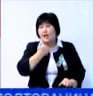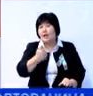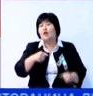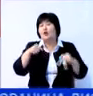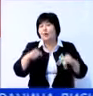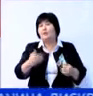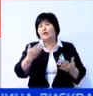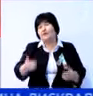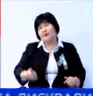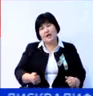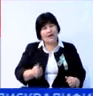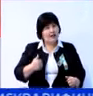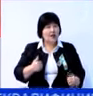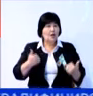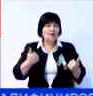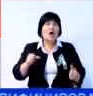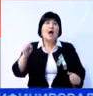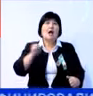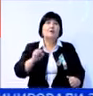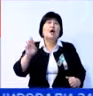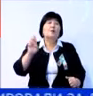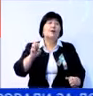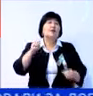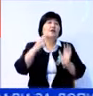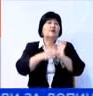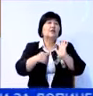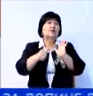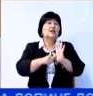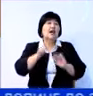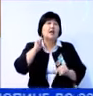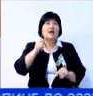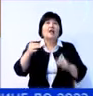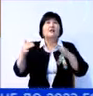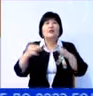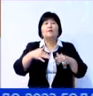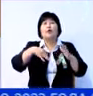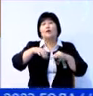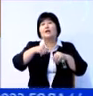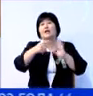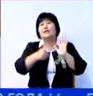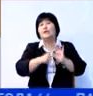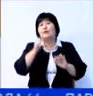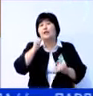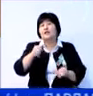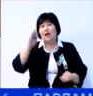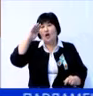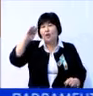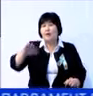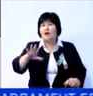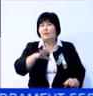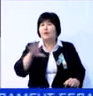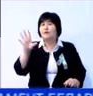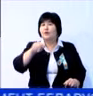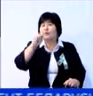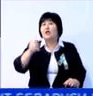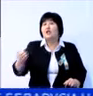праву им гордится. Сегодня Абдрахману Байтыкову 96 лет. На фронт он ушел с 17-летним парнишкой, прошел всю войну